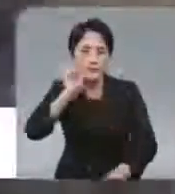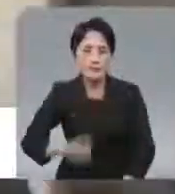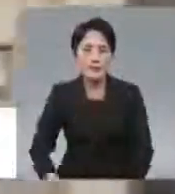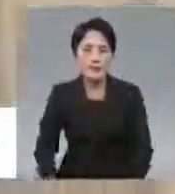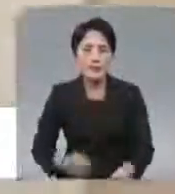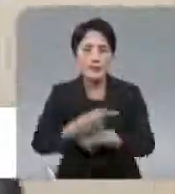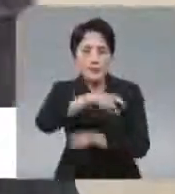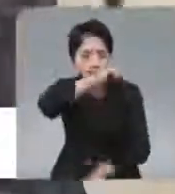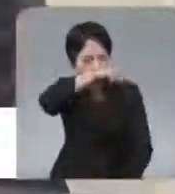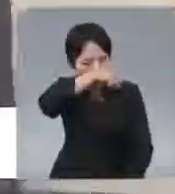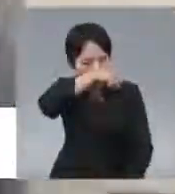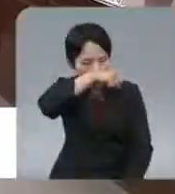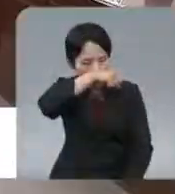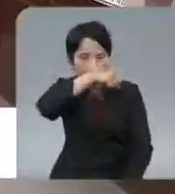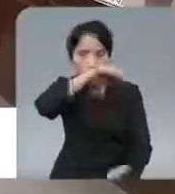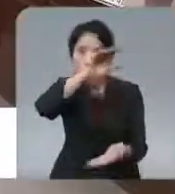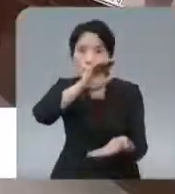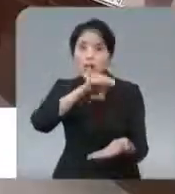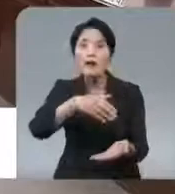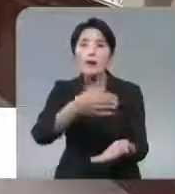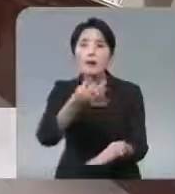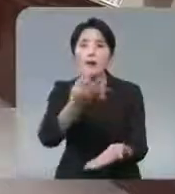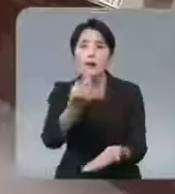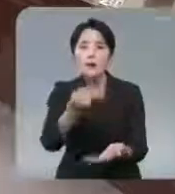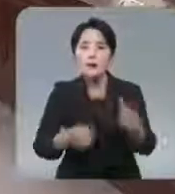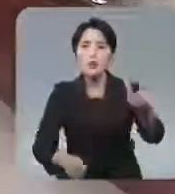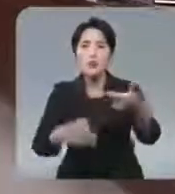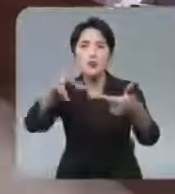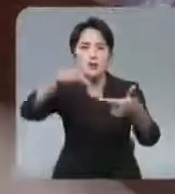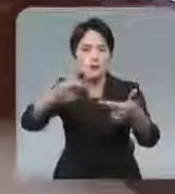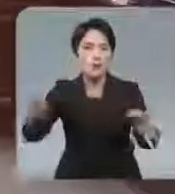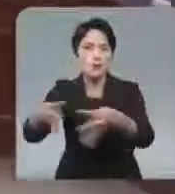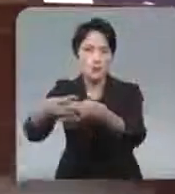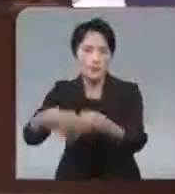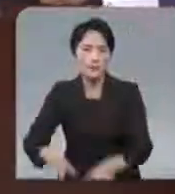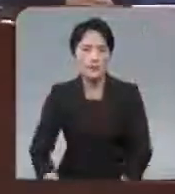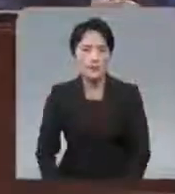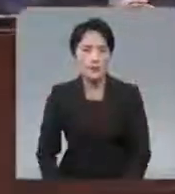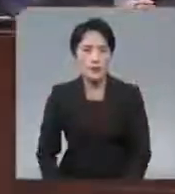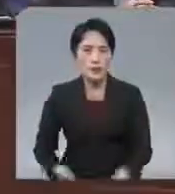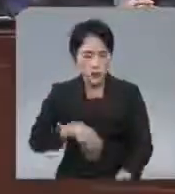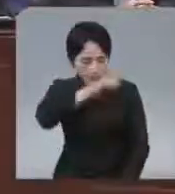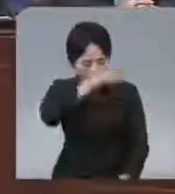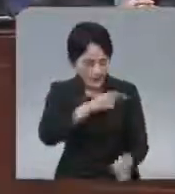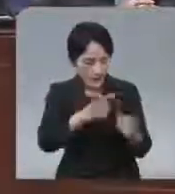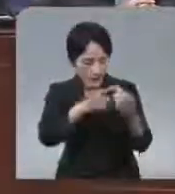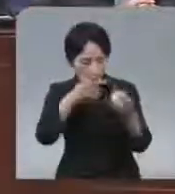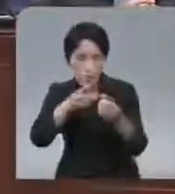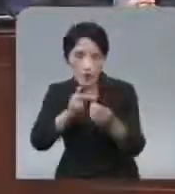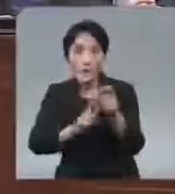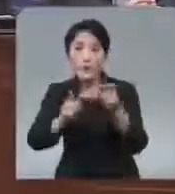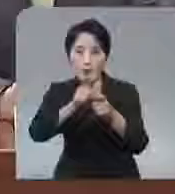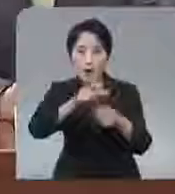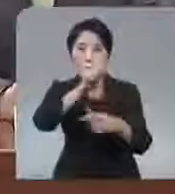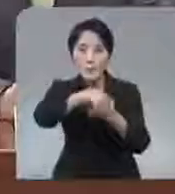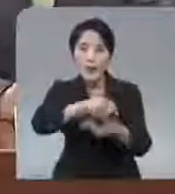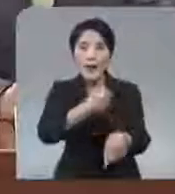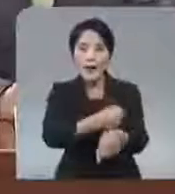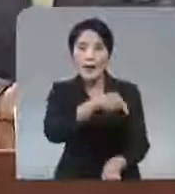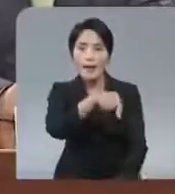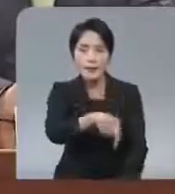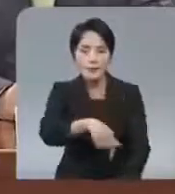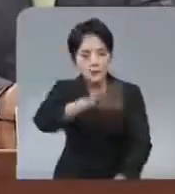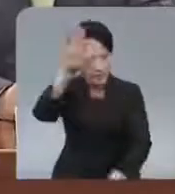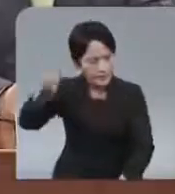2 4 августа правительства и правящая демократическая партия товара договорились о размере бюджета страны на